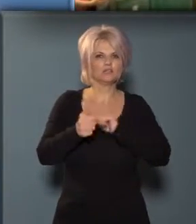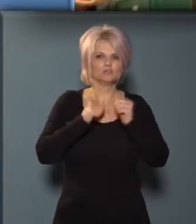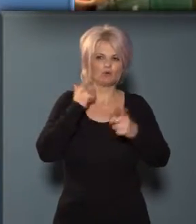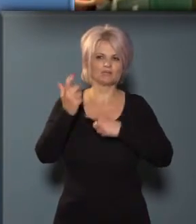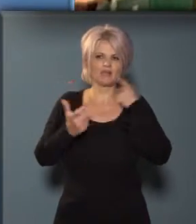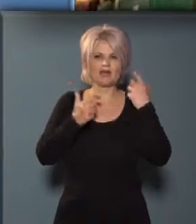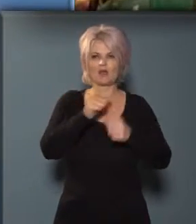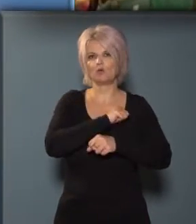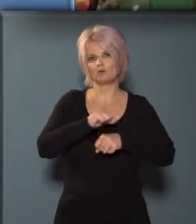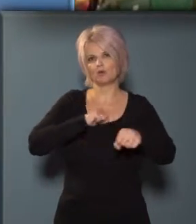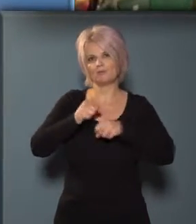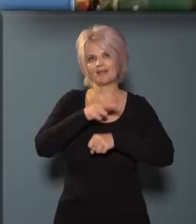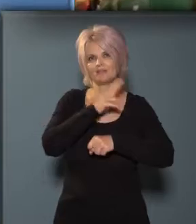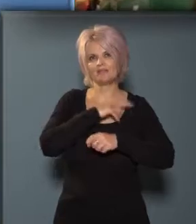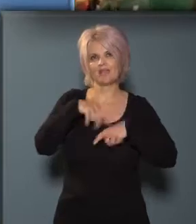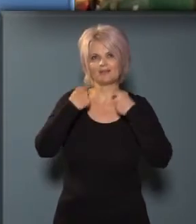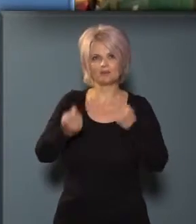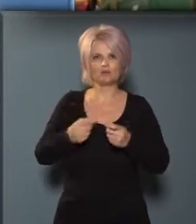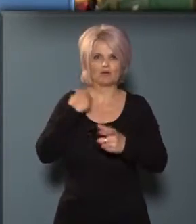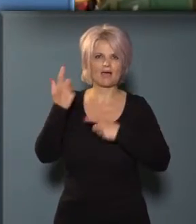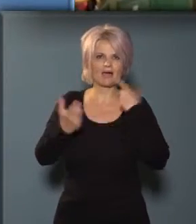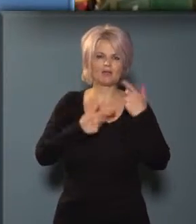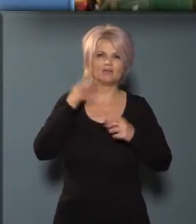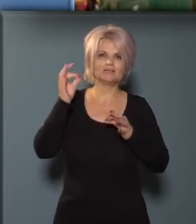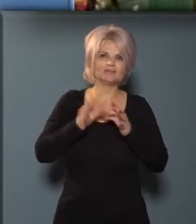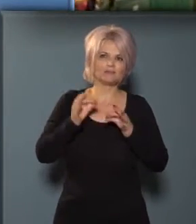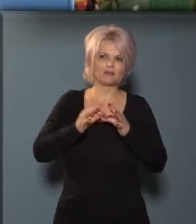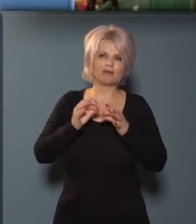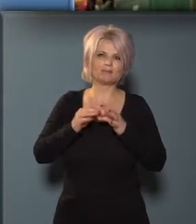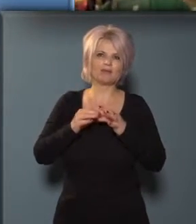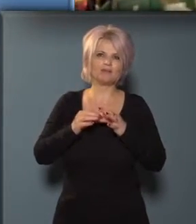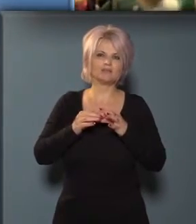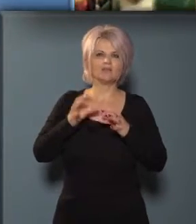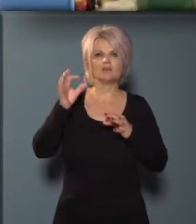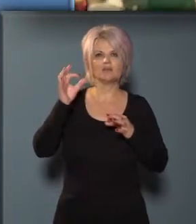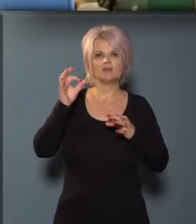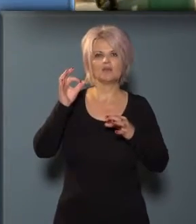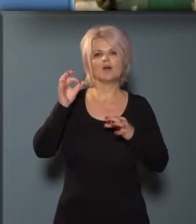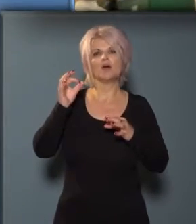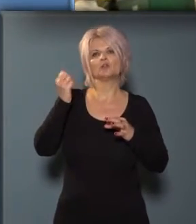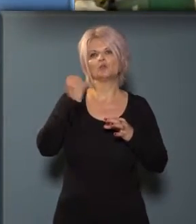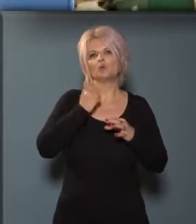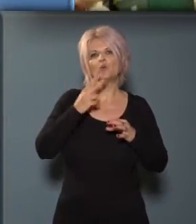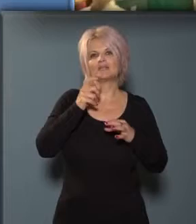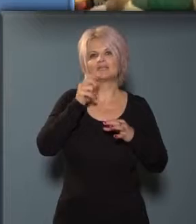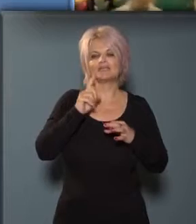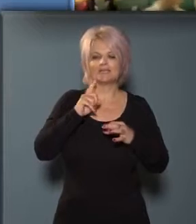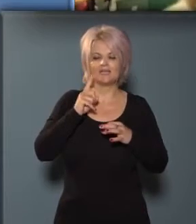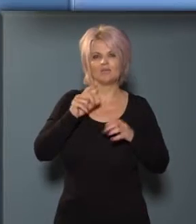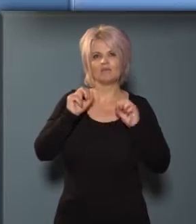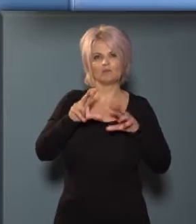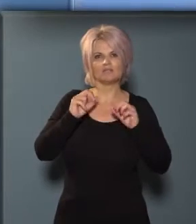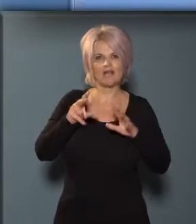egy önkormányzati diátadogála, minden szeptemberben pedig a bucifutás, a kerületi futóverseny az nálunk kerül